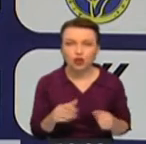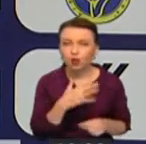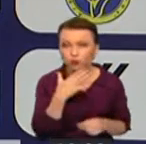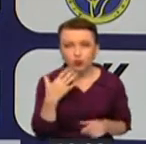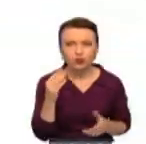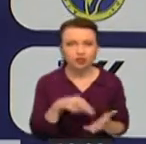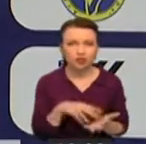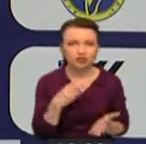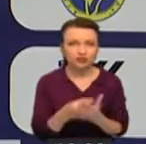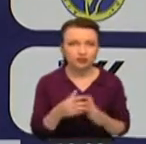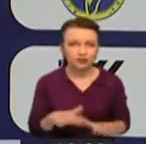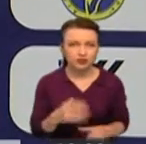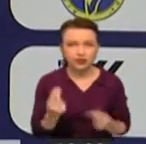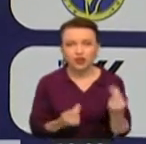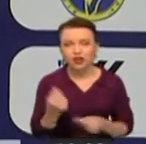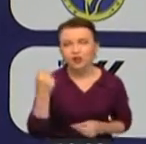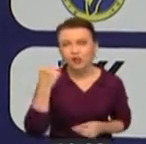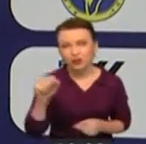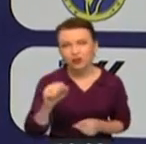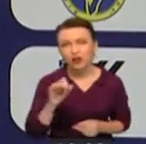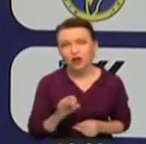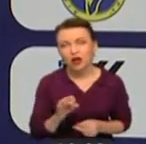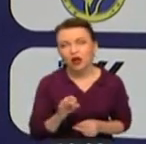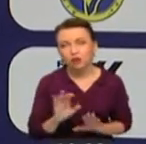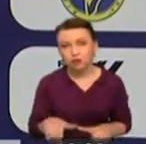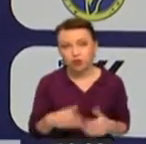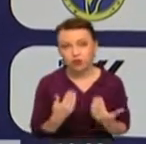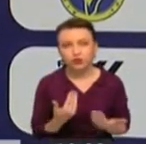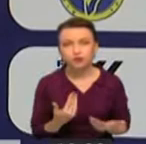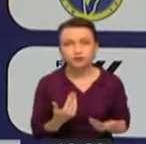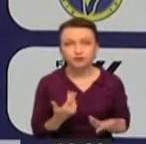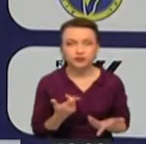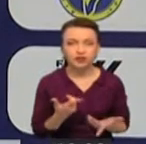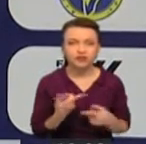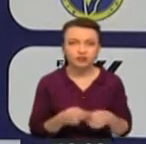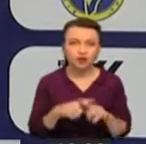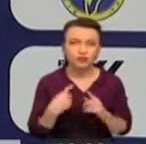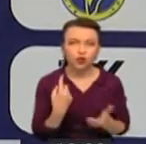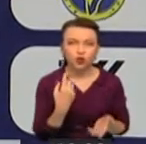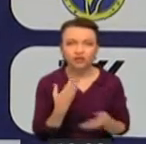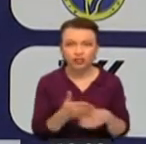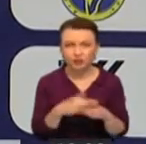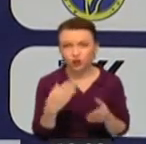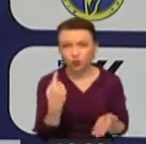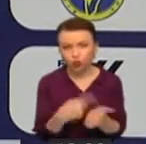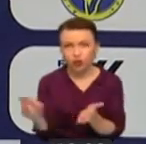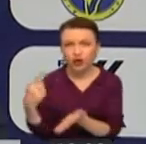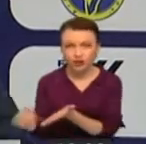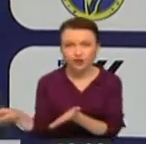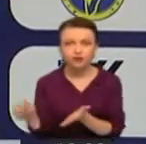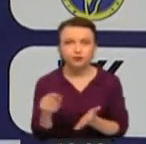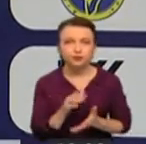стало на свои места. Мы играли на победу, и, ну а после взаимных удалений, здесь, конечно же,